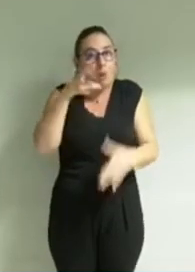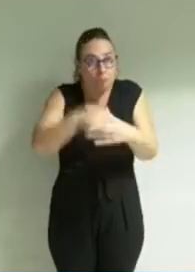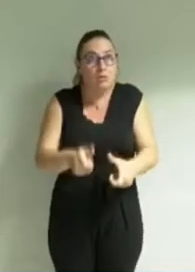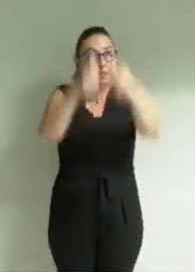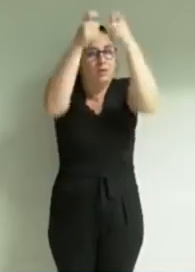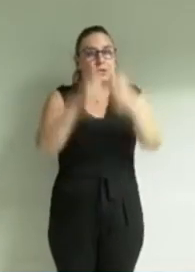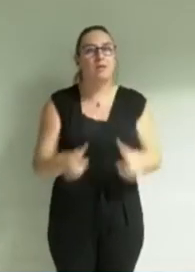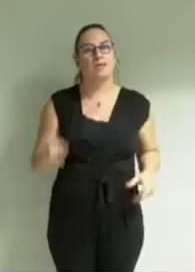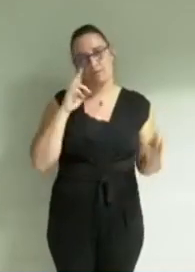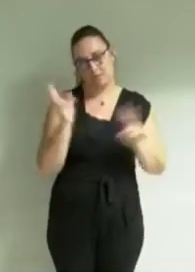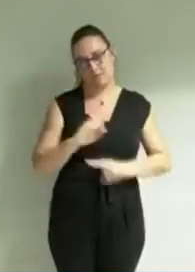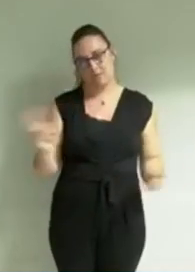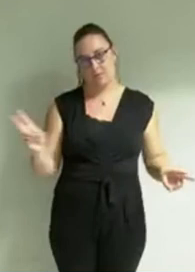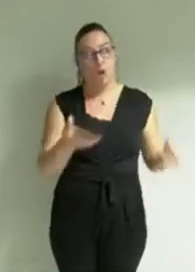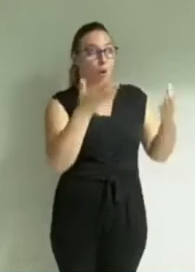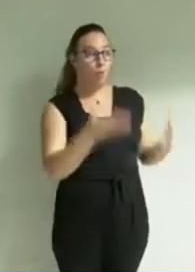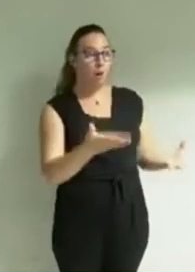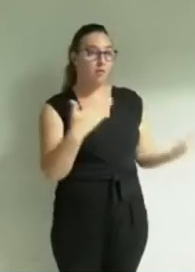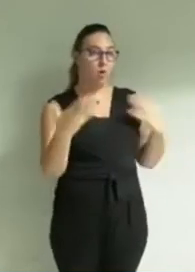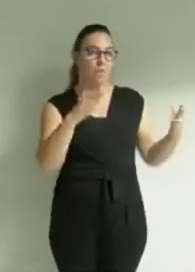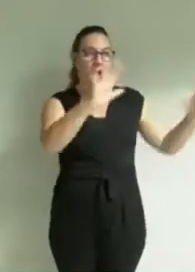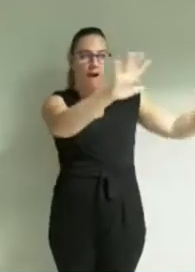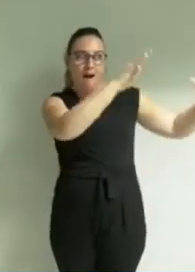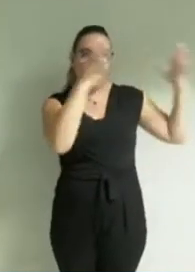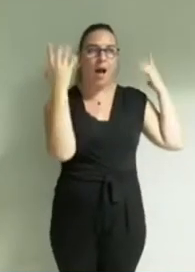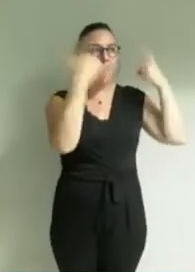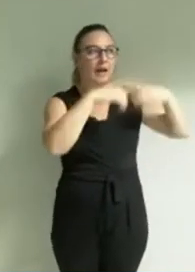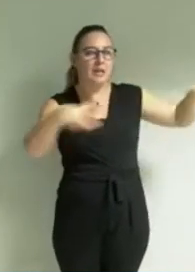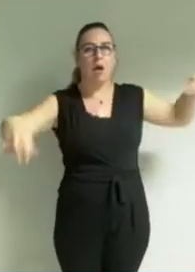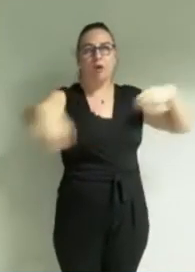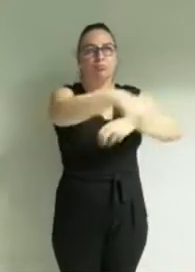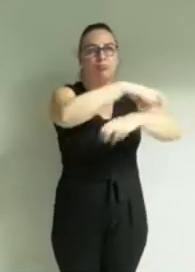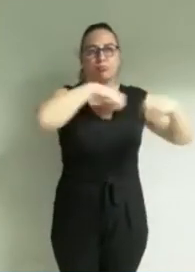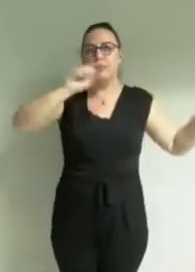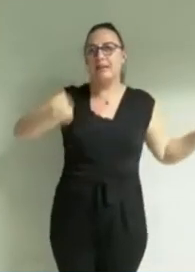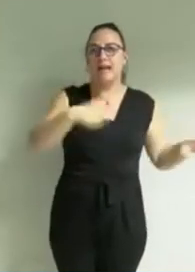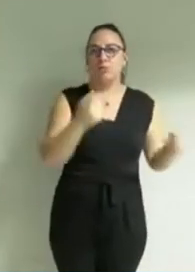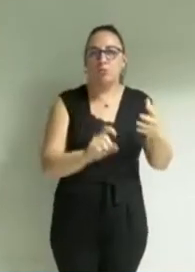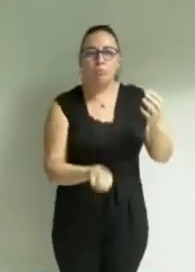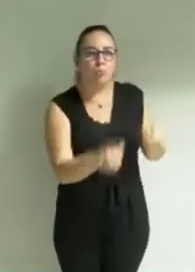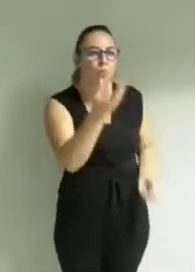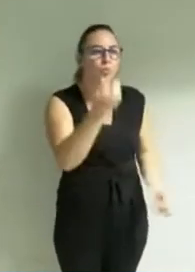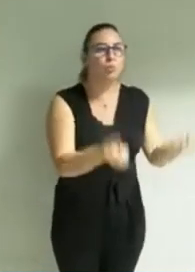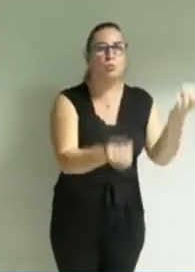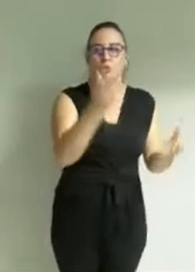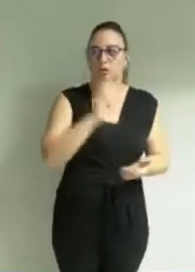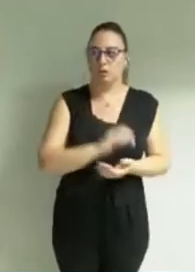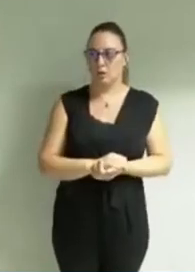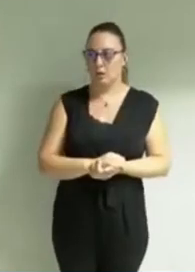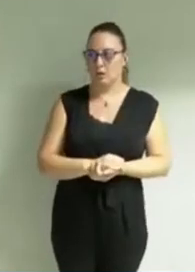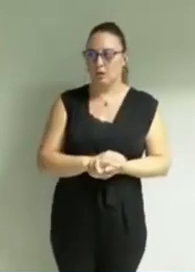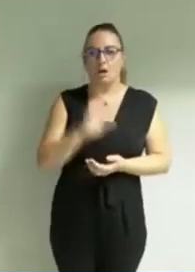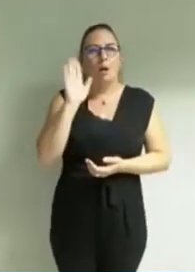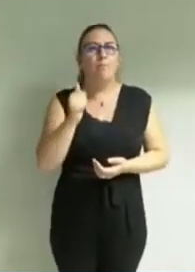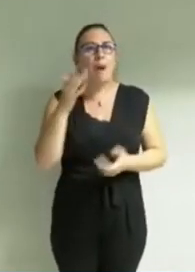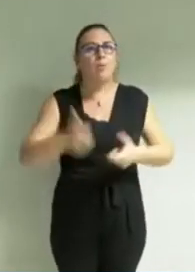même chose que l'espace actuel, arboré, libre, avec la nature qui pousse. Vous n'avez pas besoin de construire un immeuble